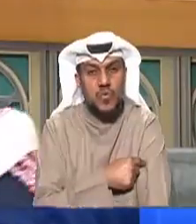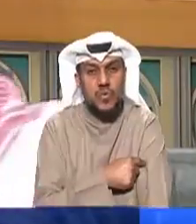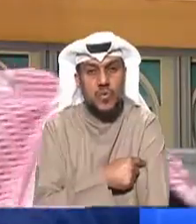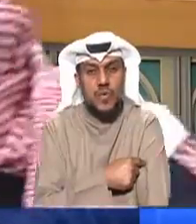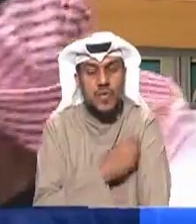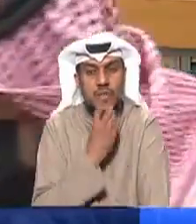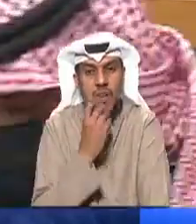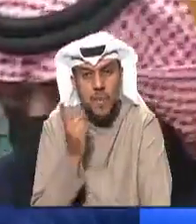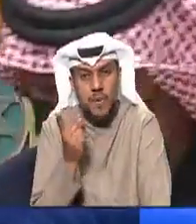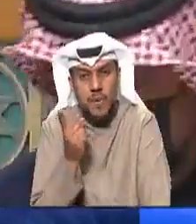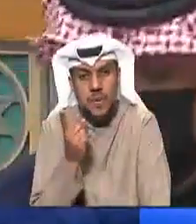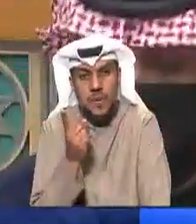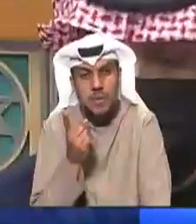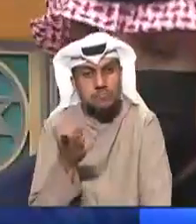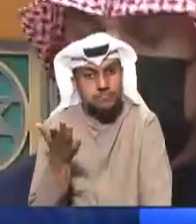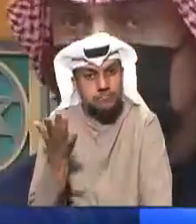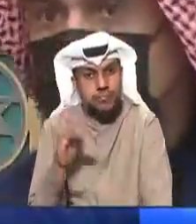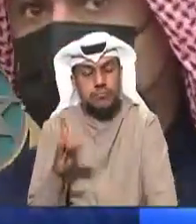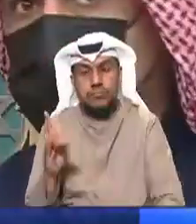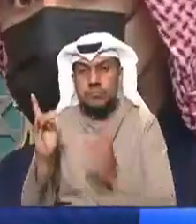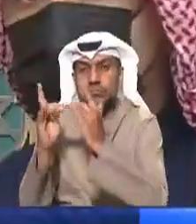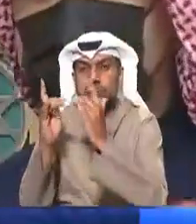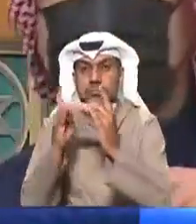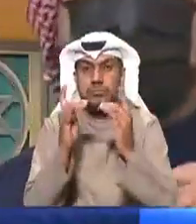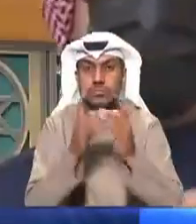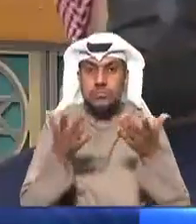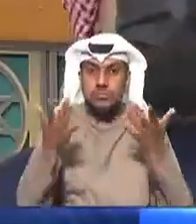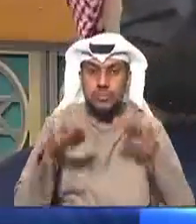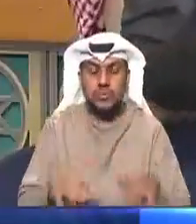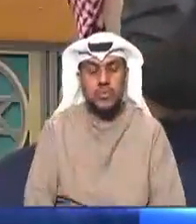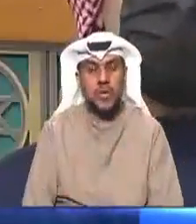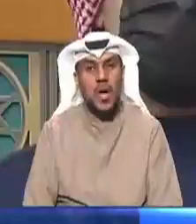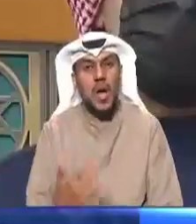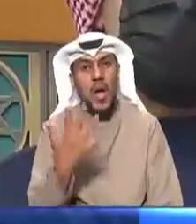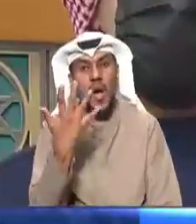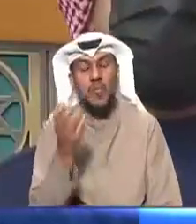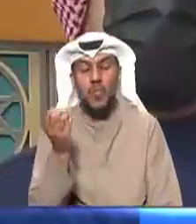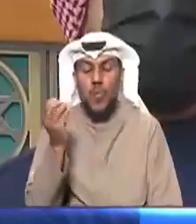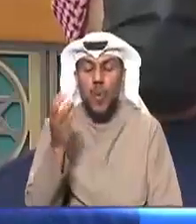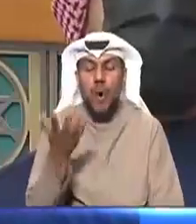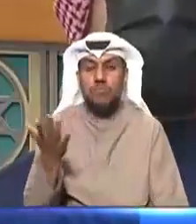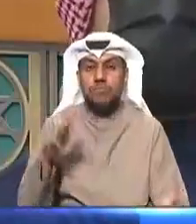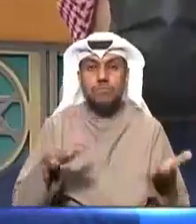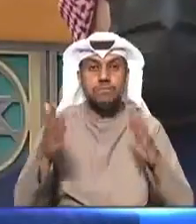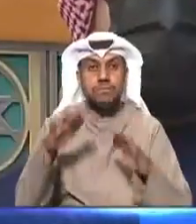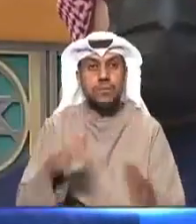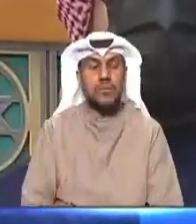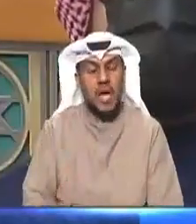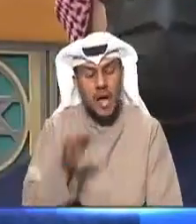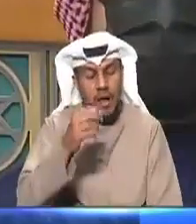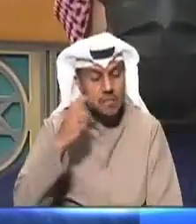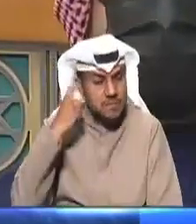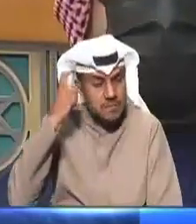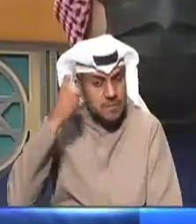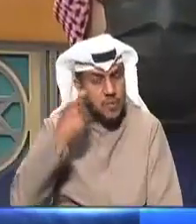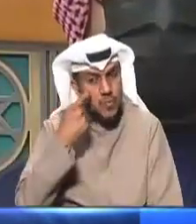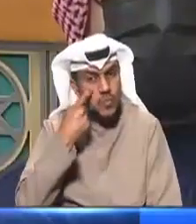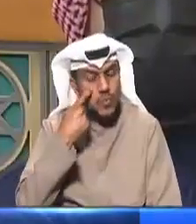للعناية المركزة إلى 2، 3، 4 والحين رايحين إلى 5. هذه مؤشرات يا جماعة، لازم نوقف